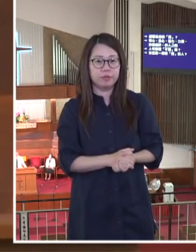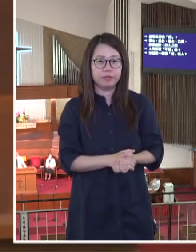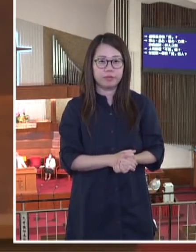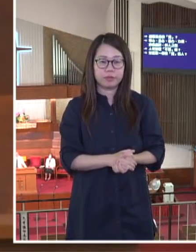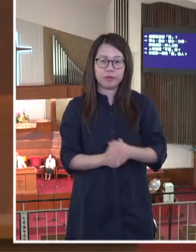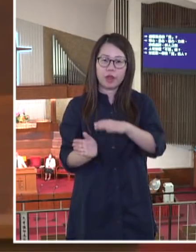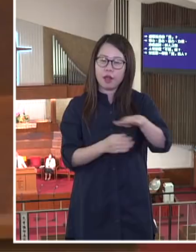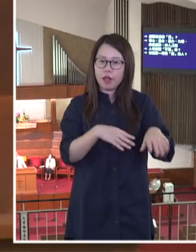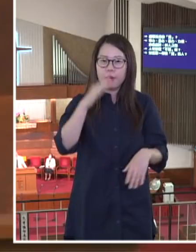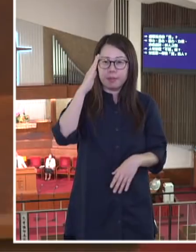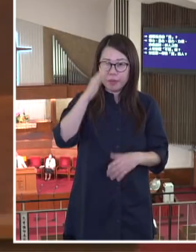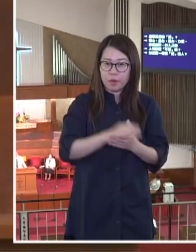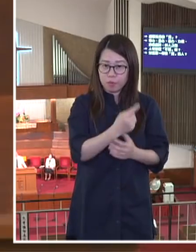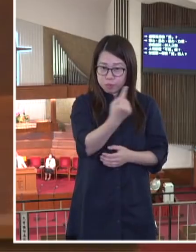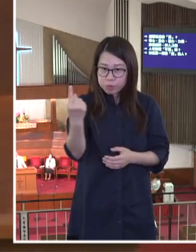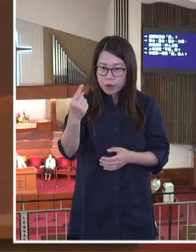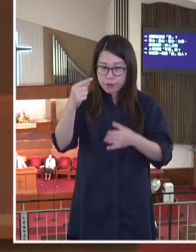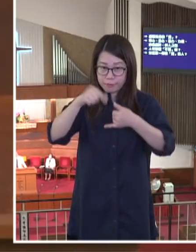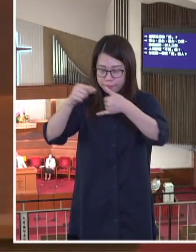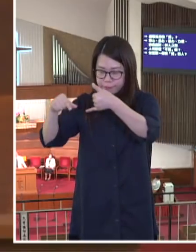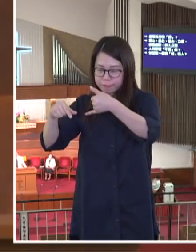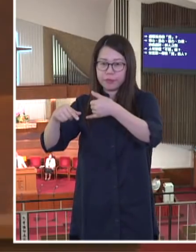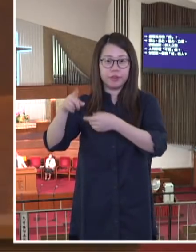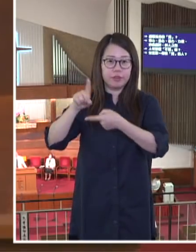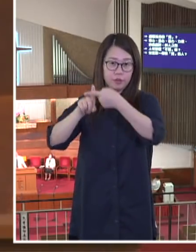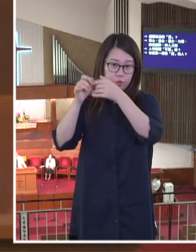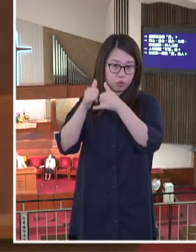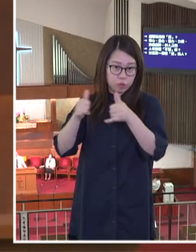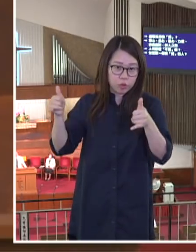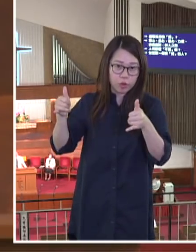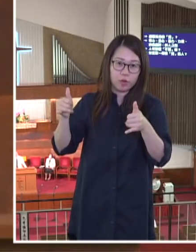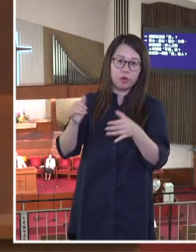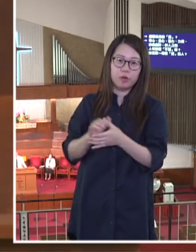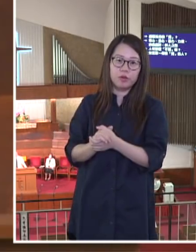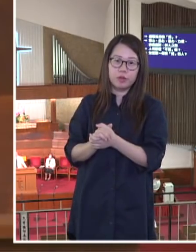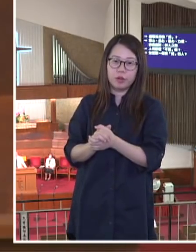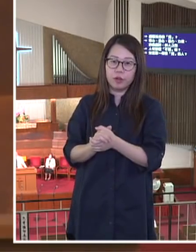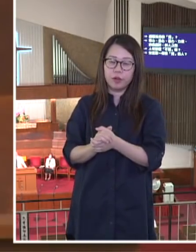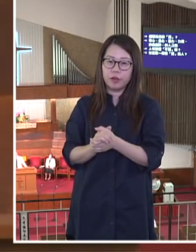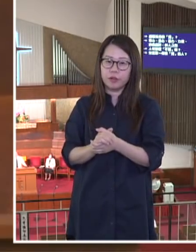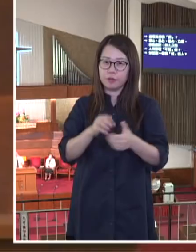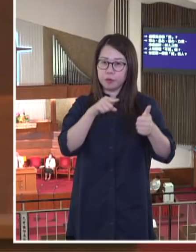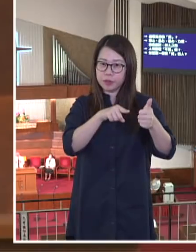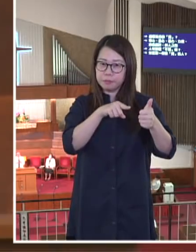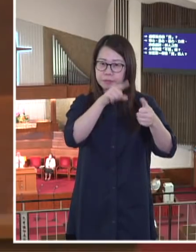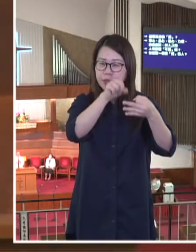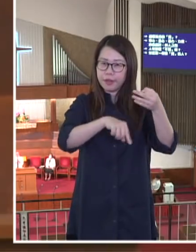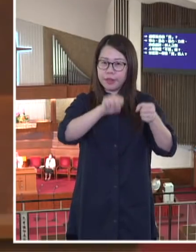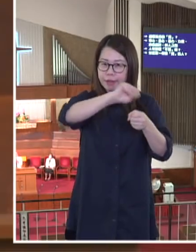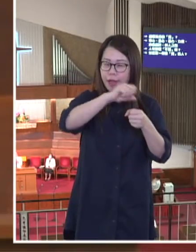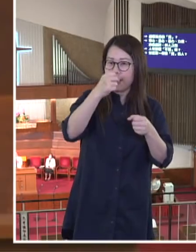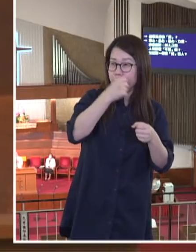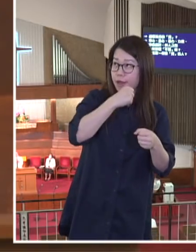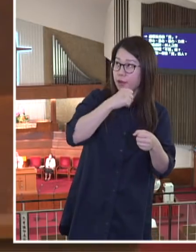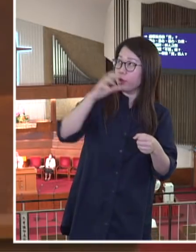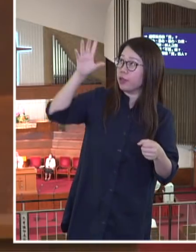生更多的日子的时候，其实我们应该好似加勒咁，因为跟从神，